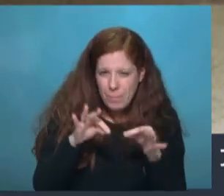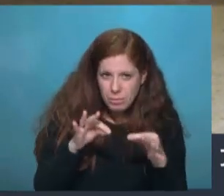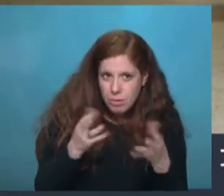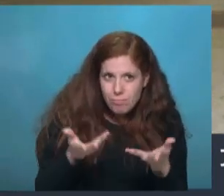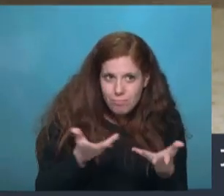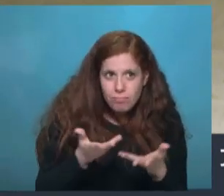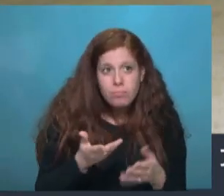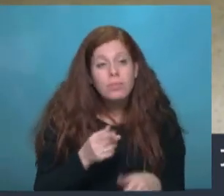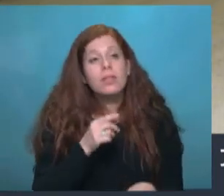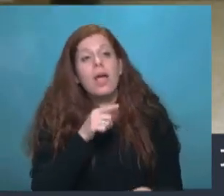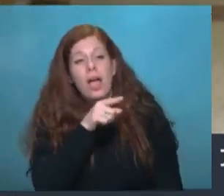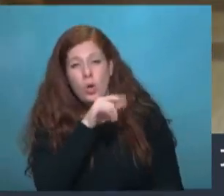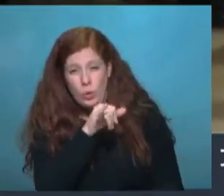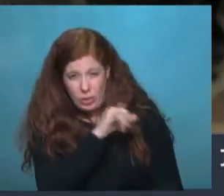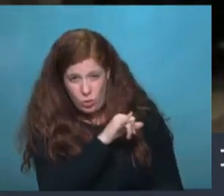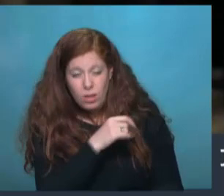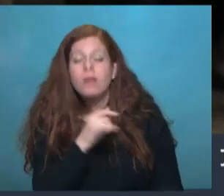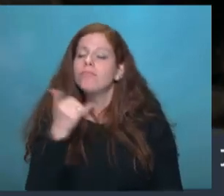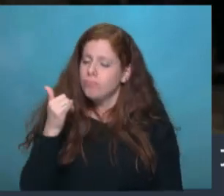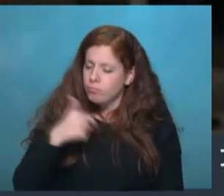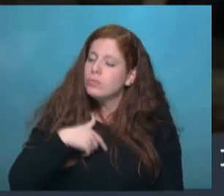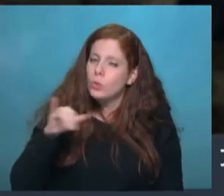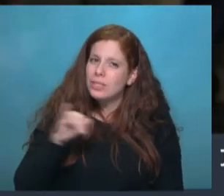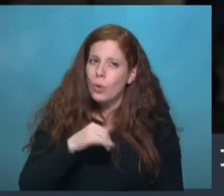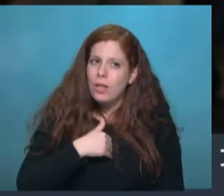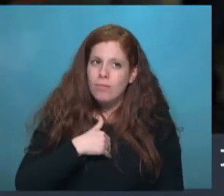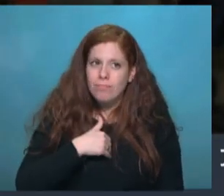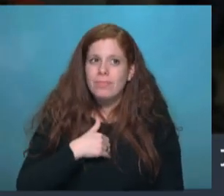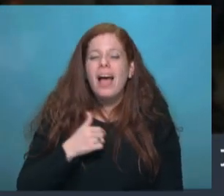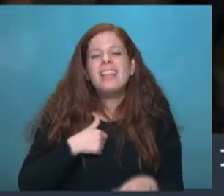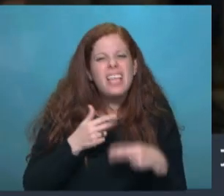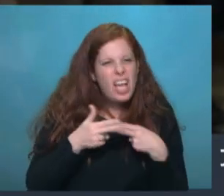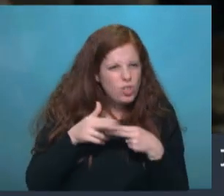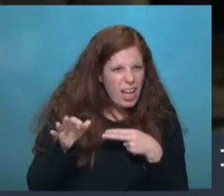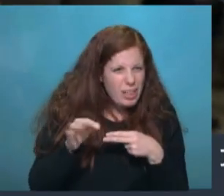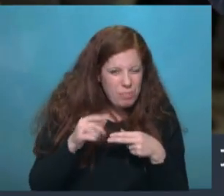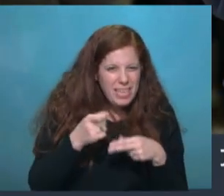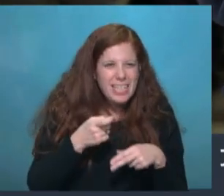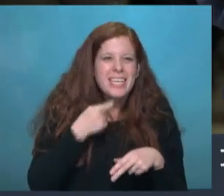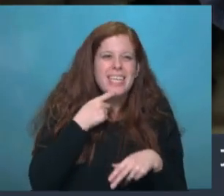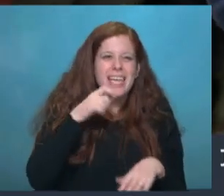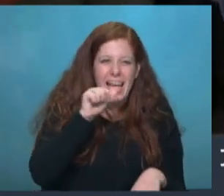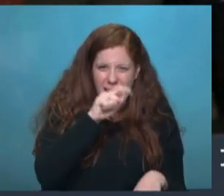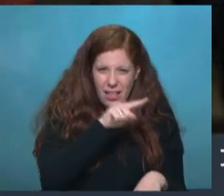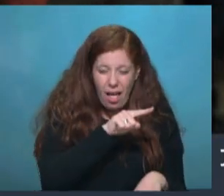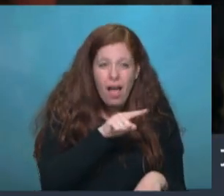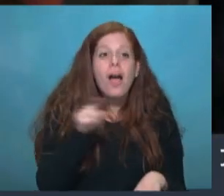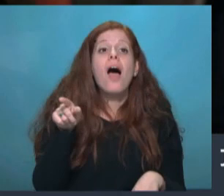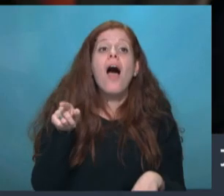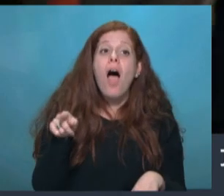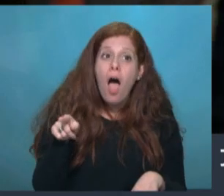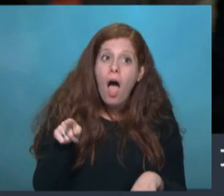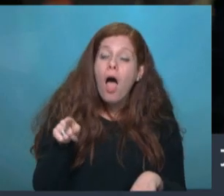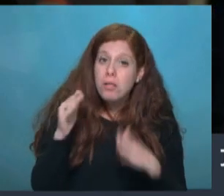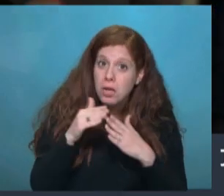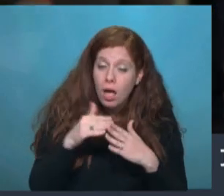אתה יוסי יונה, לא? אני יוסי יונה, אכן. אני השכן שלכם מקריית אתא. וואלה, כך בקריית אתא?